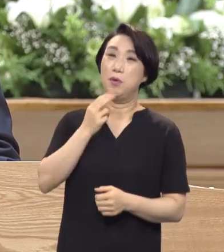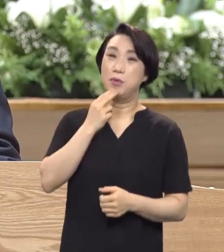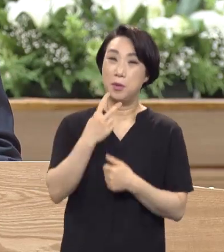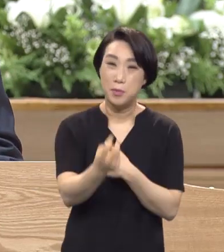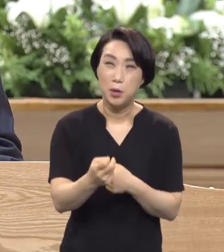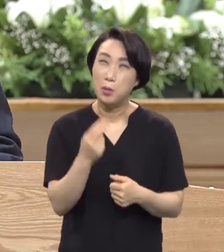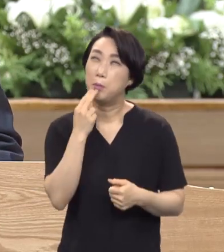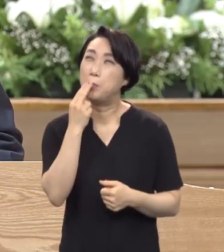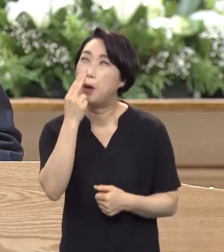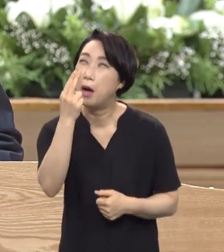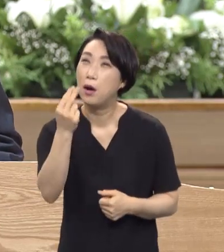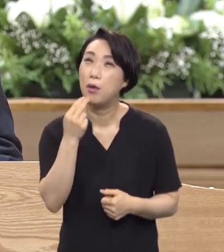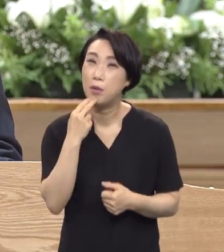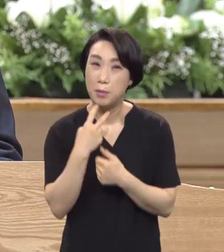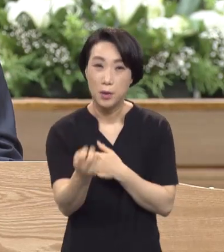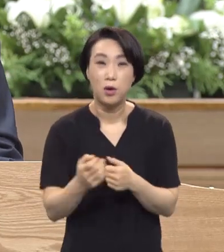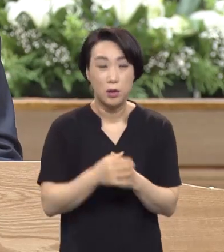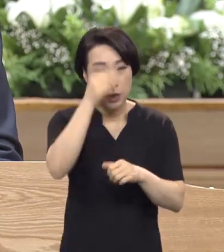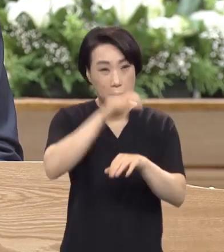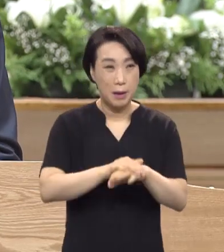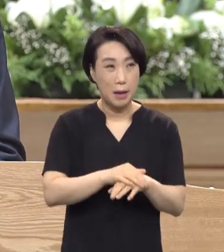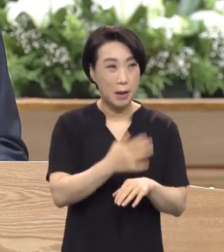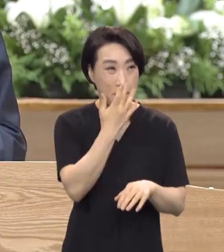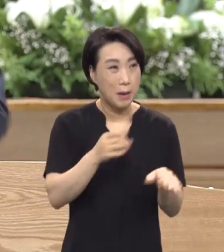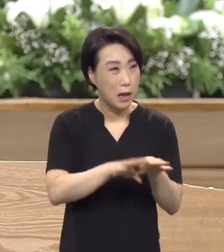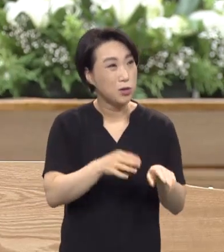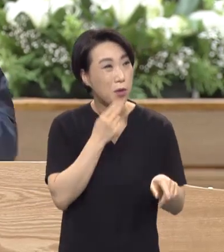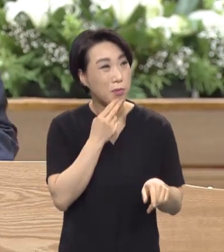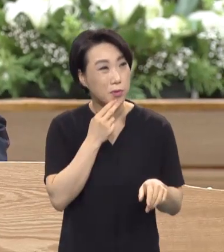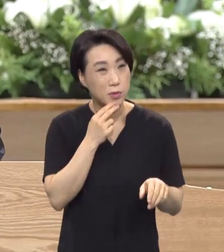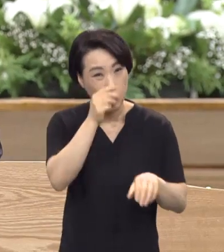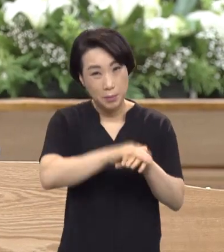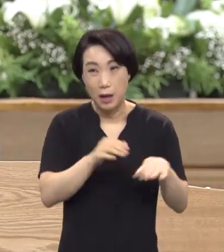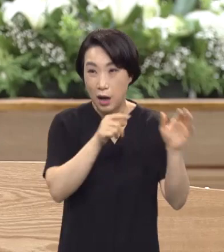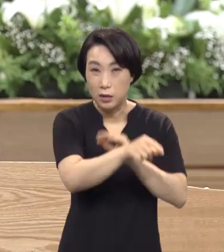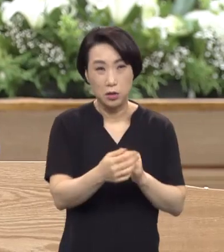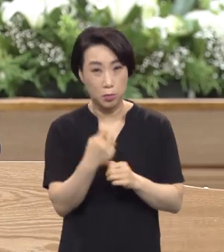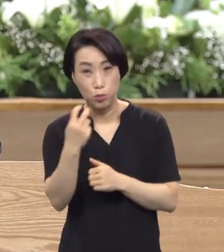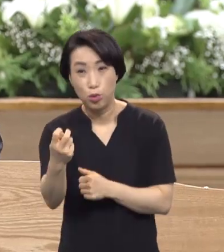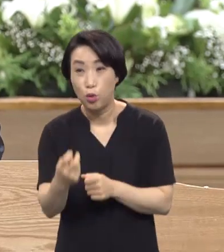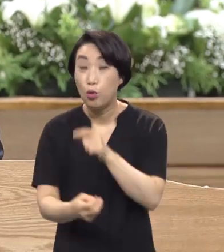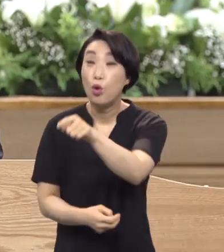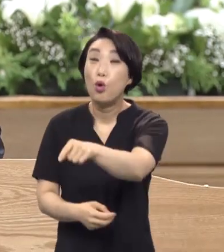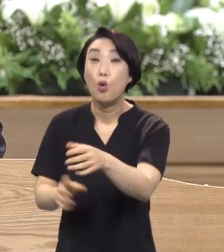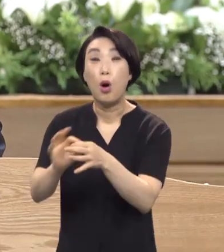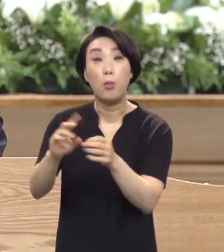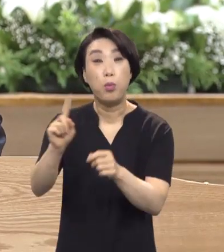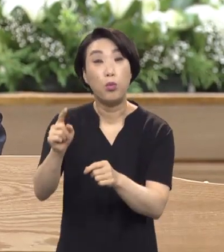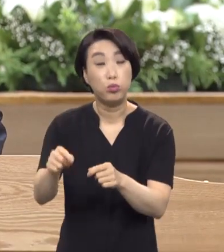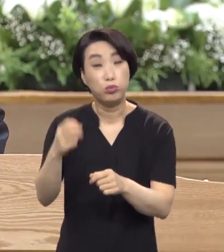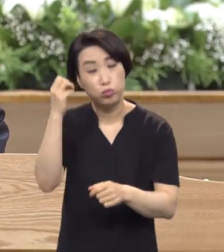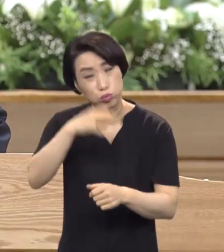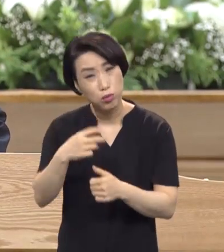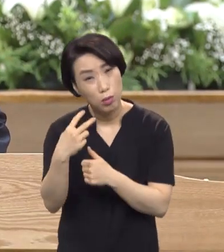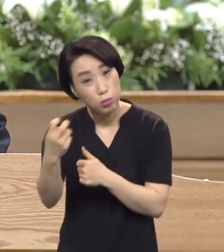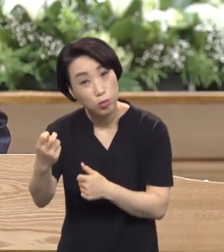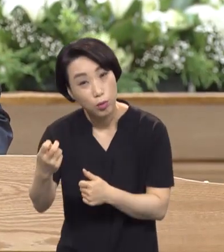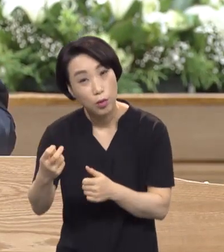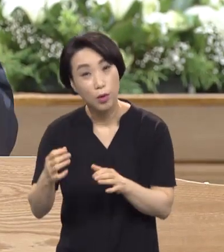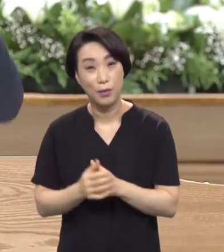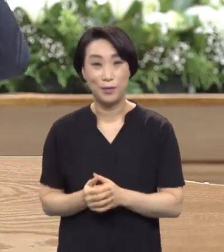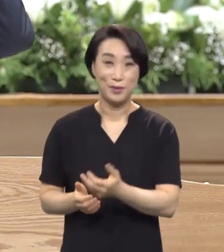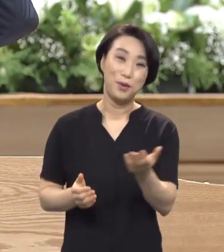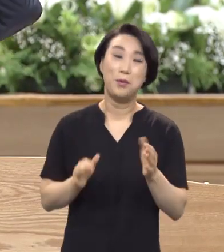안 핀다고 미워하고 예배 안 빠지고 한다고 미워하고 아, 좋고 뭔 상관이 있어. 괜히 미워. 미워합니다.